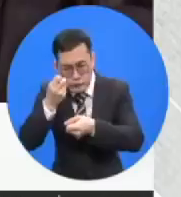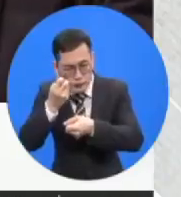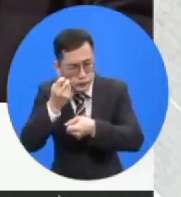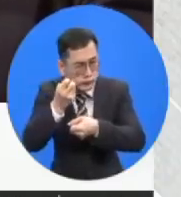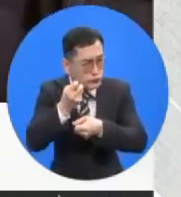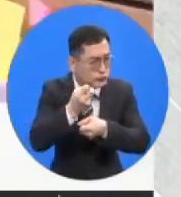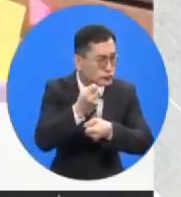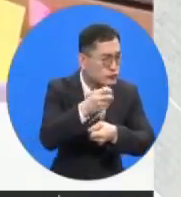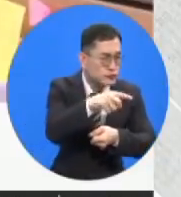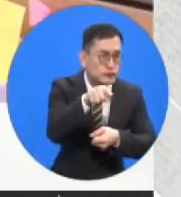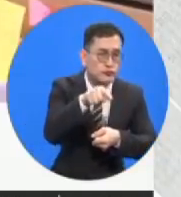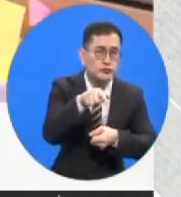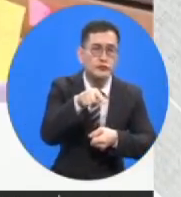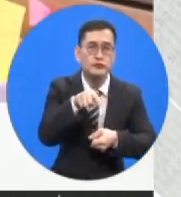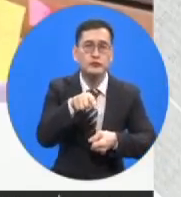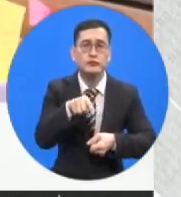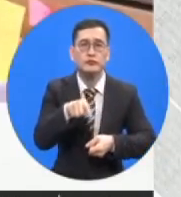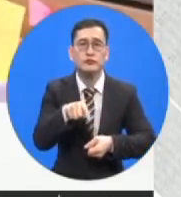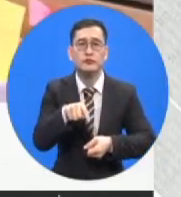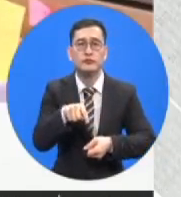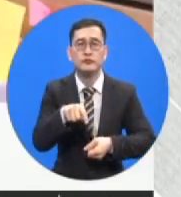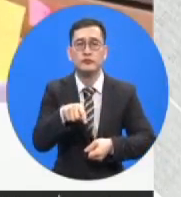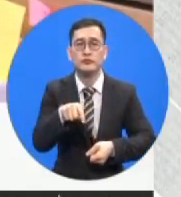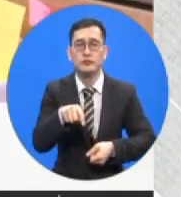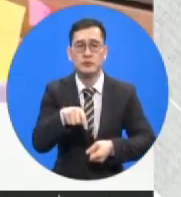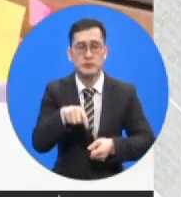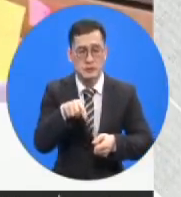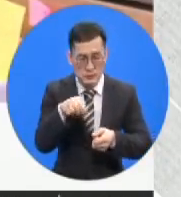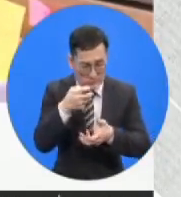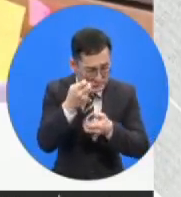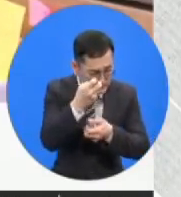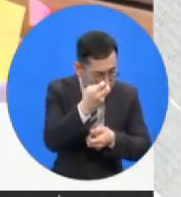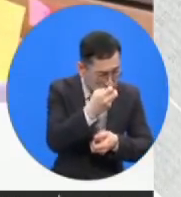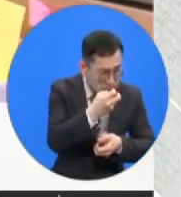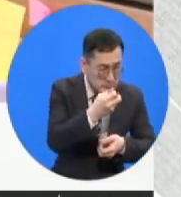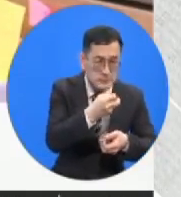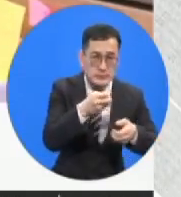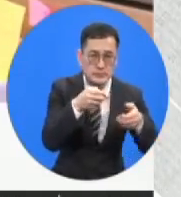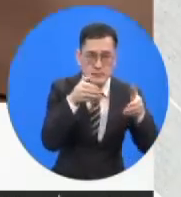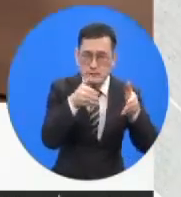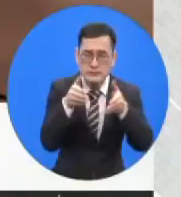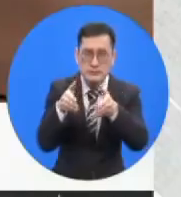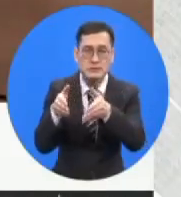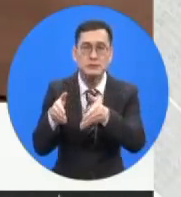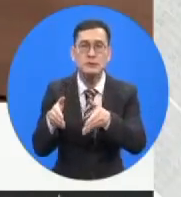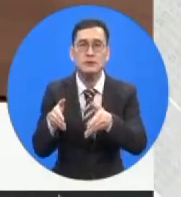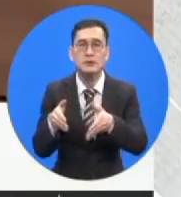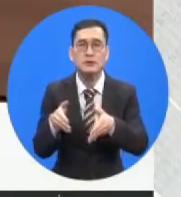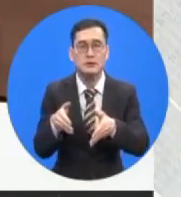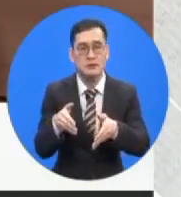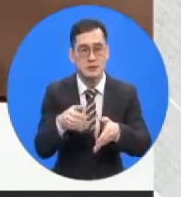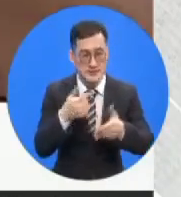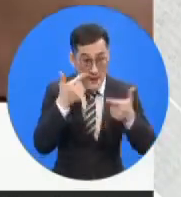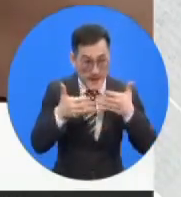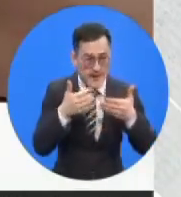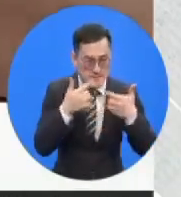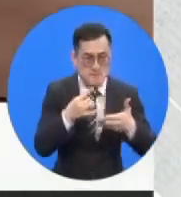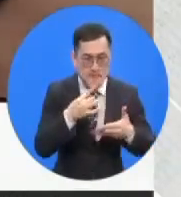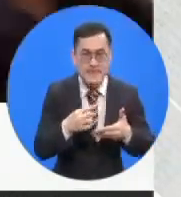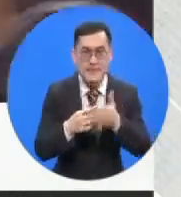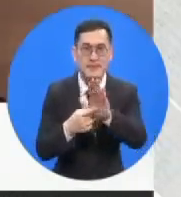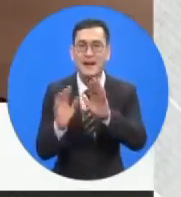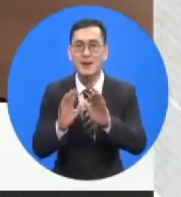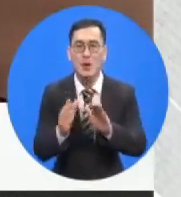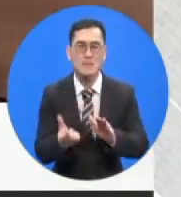결과를 얘기한 정보를 공개하는 방식이 아니라 즉 정확성에 초점 맞추지 말고 신속하게 정보를 낼 수 있는 좀 더